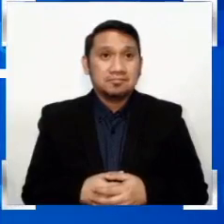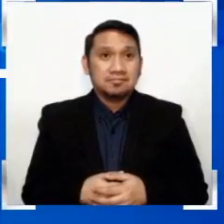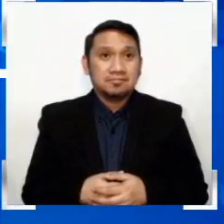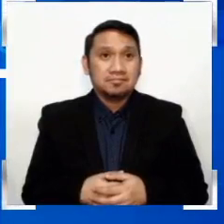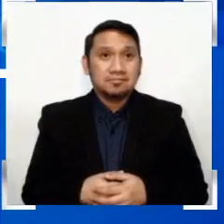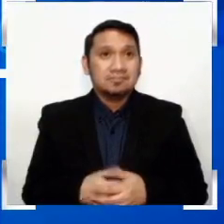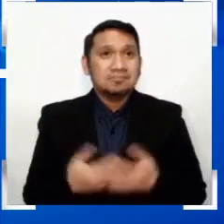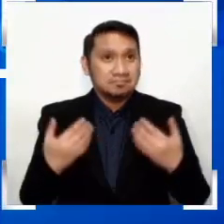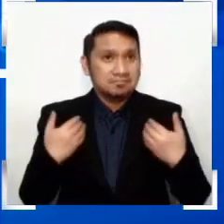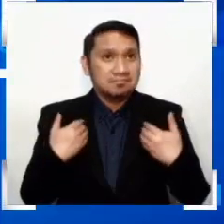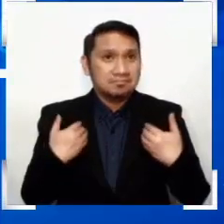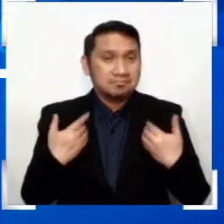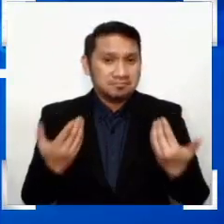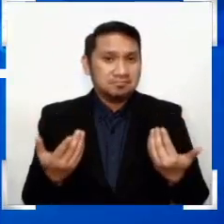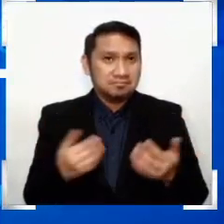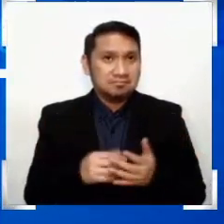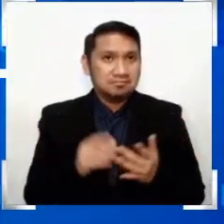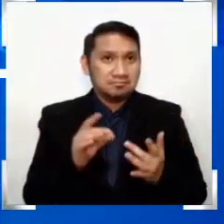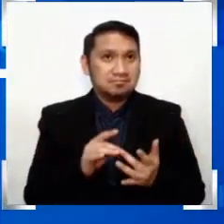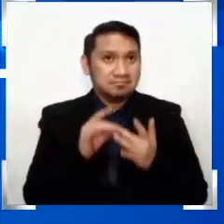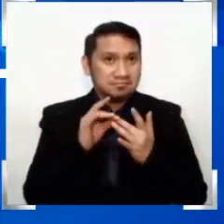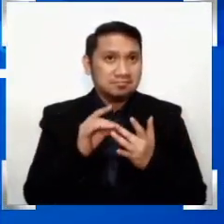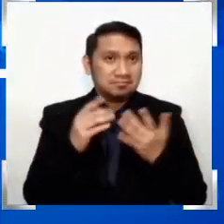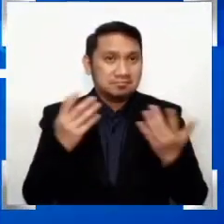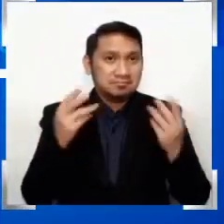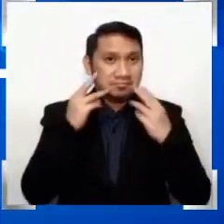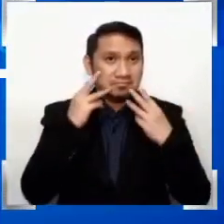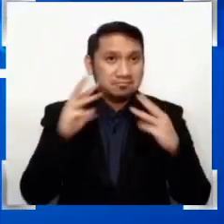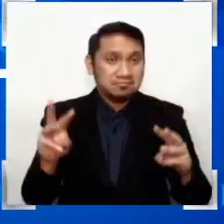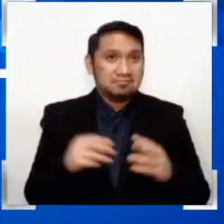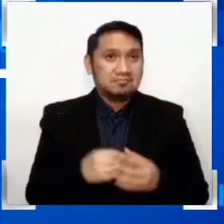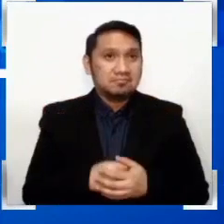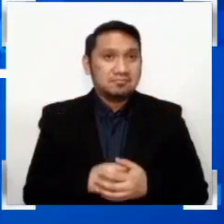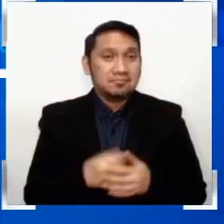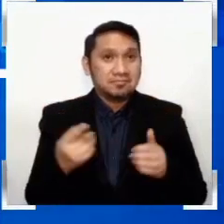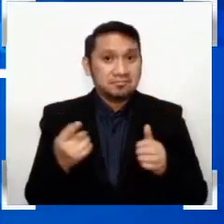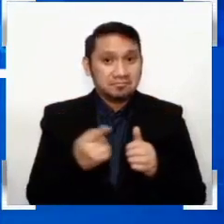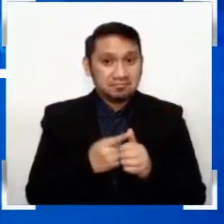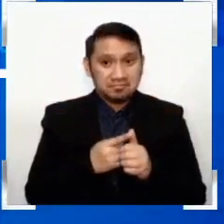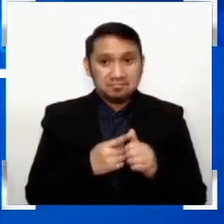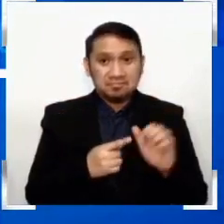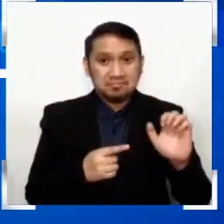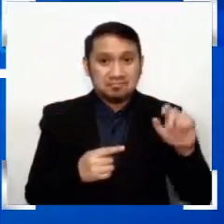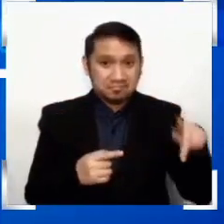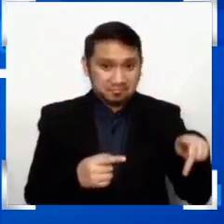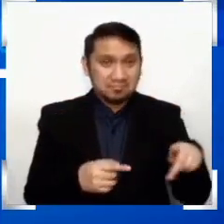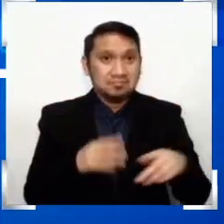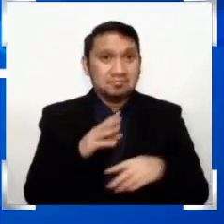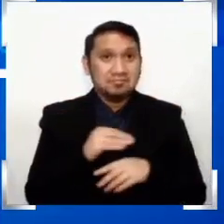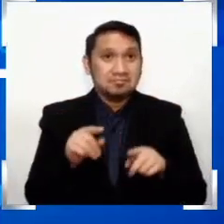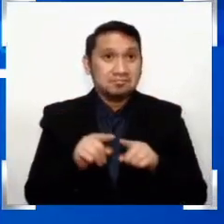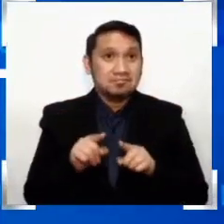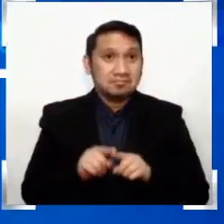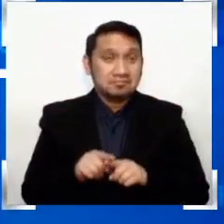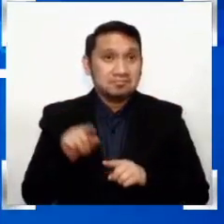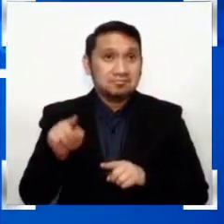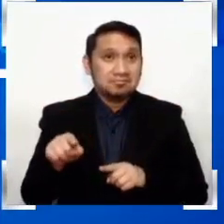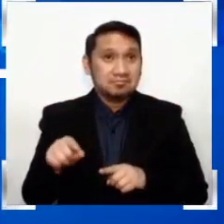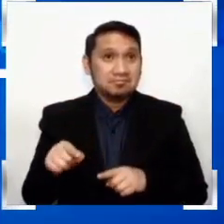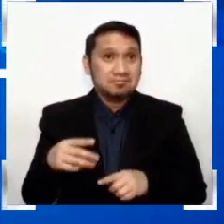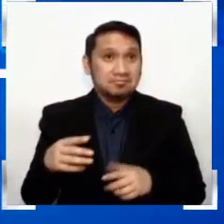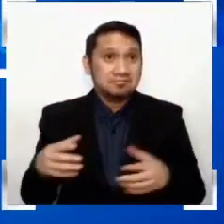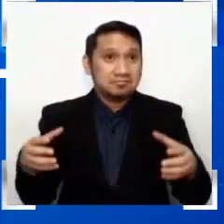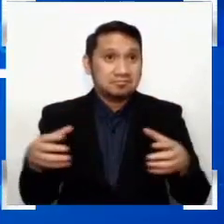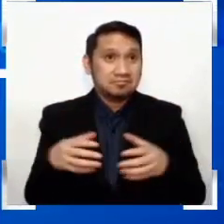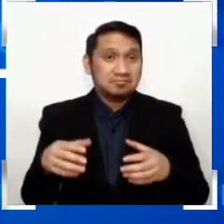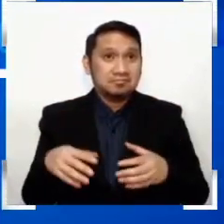nagkaroon muna ng special preview sa first episode at mega trailer ang cast. Emotional ang lead